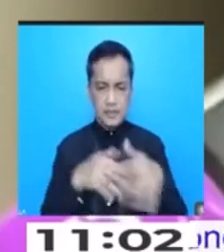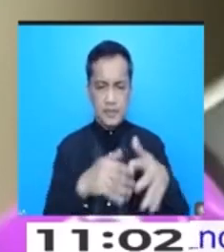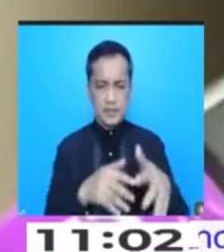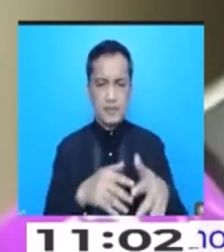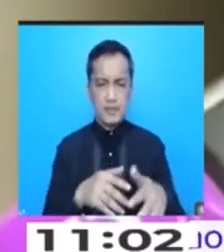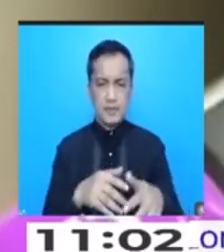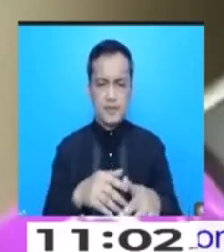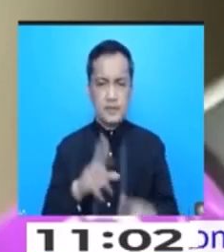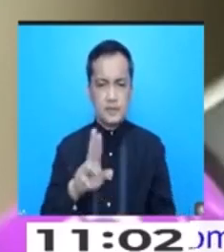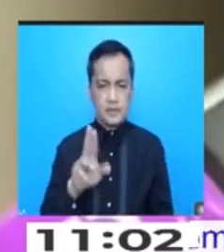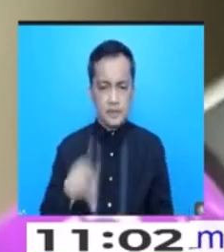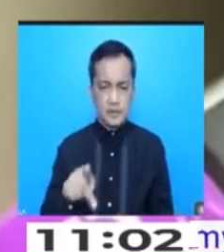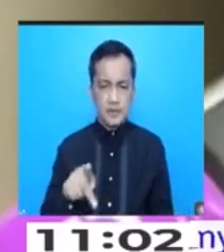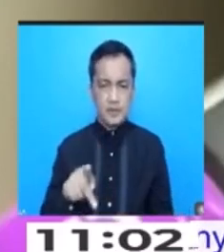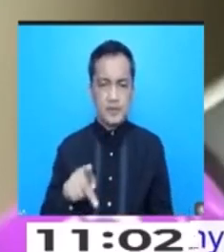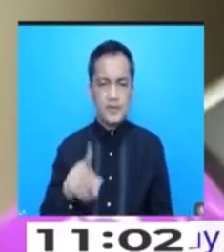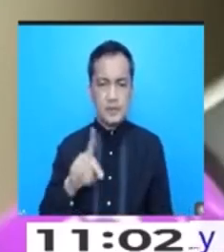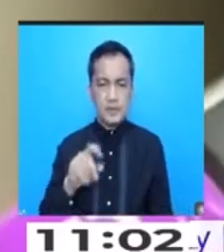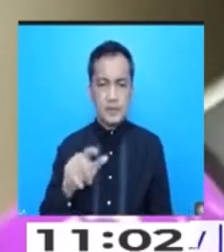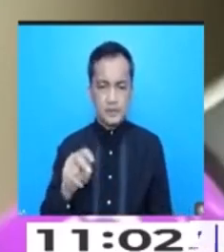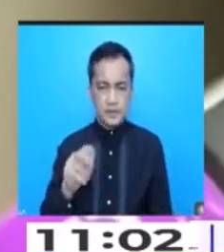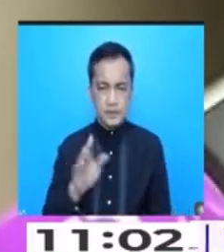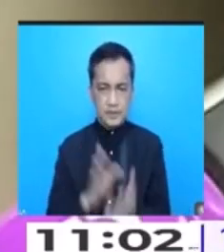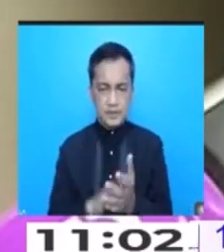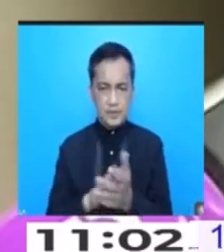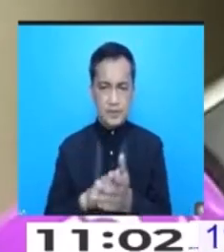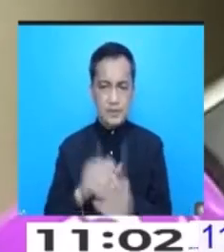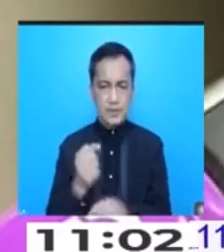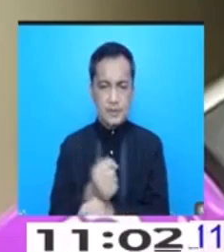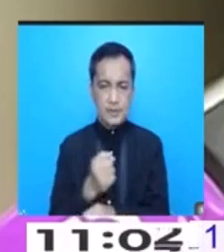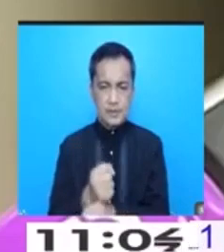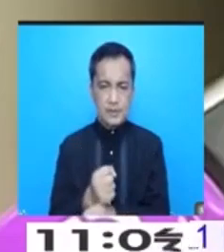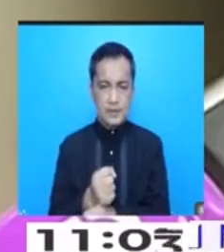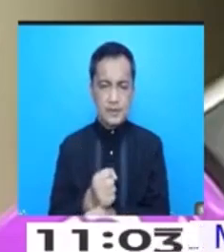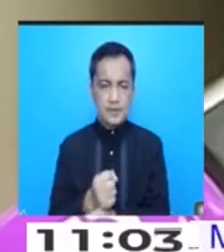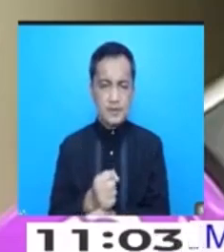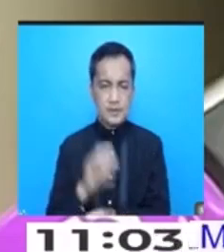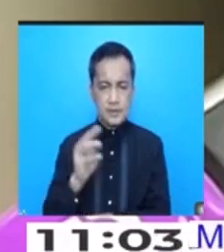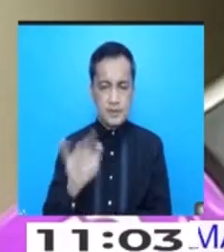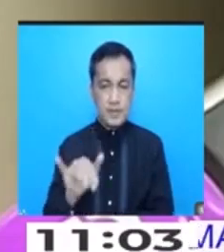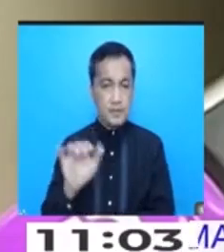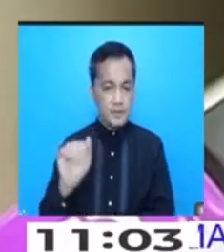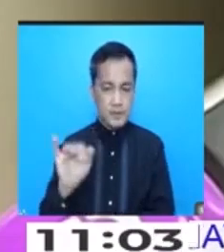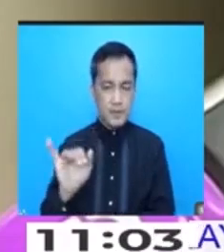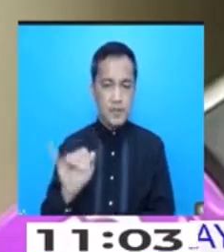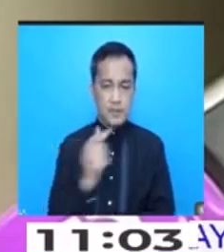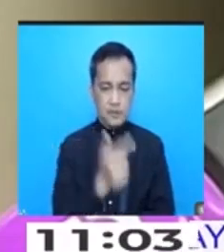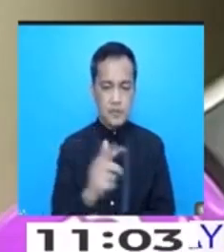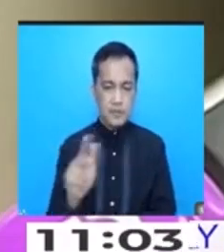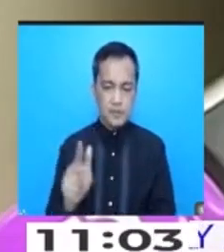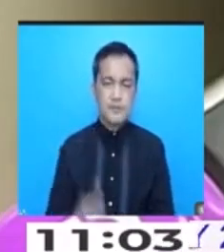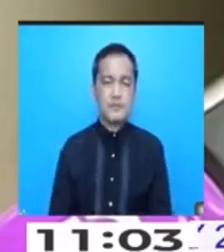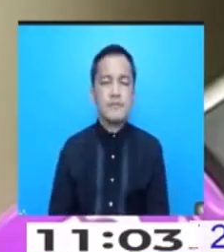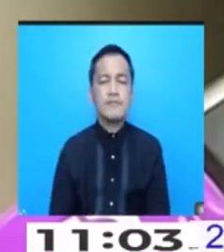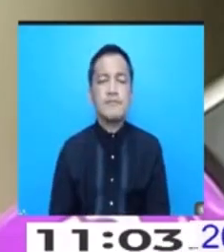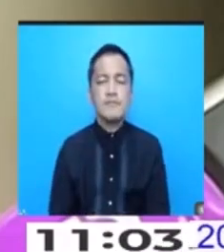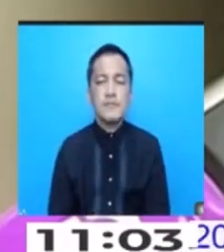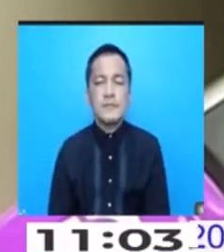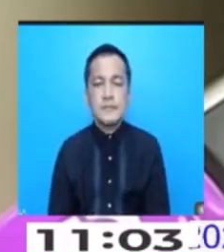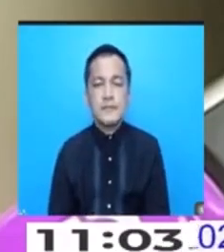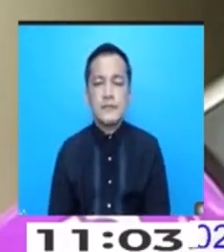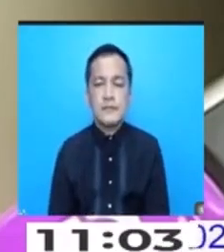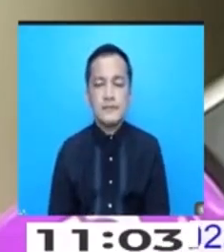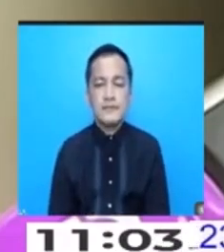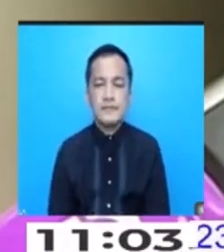Philippines Diliman School of Statistics sa darating na May 15, 2023. Mula po ito 9 a.m.